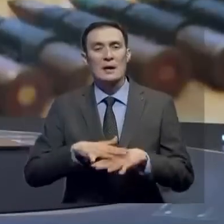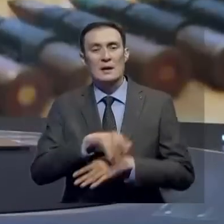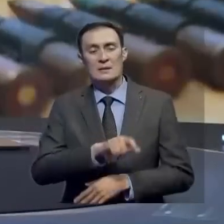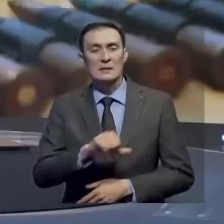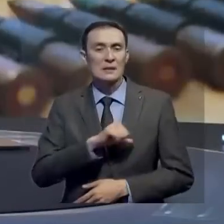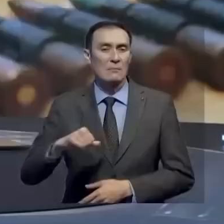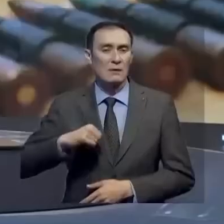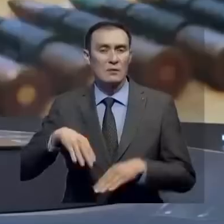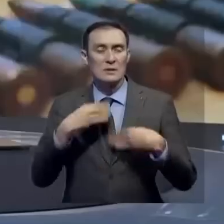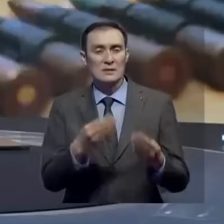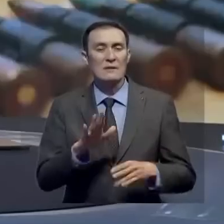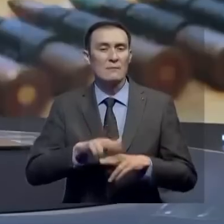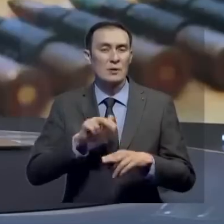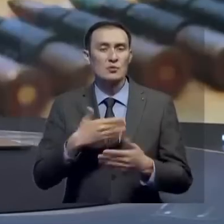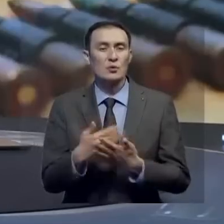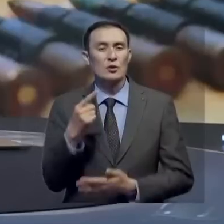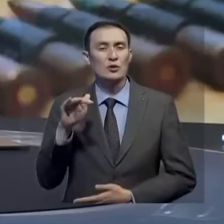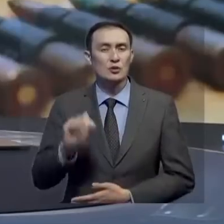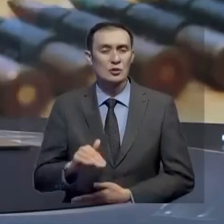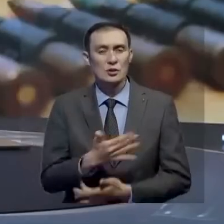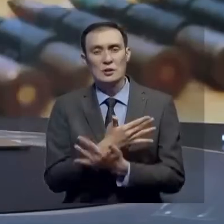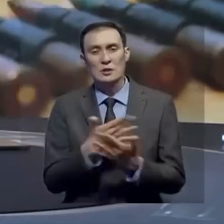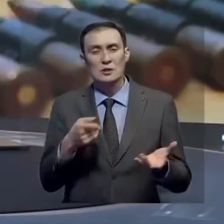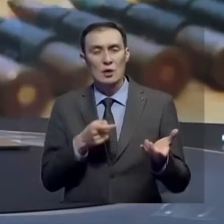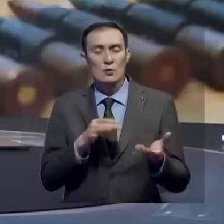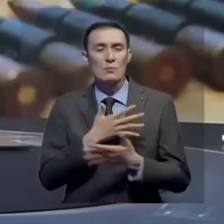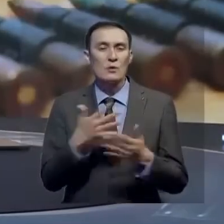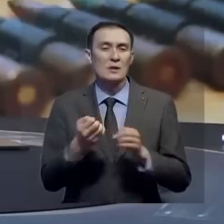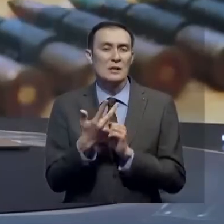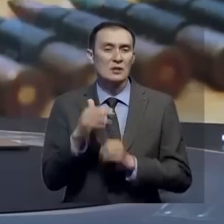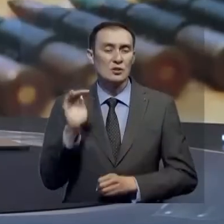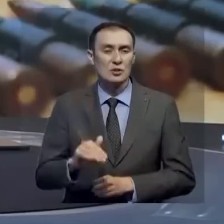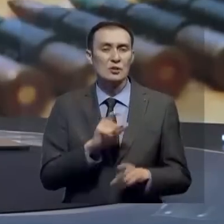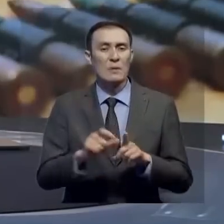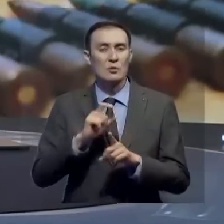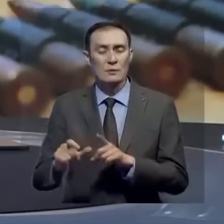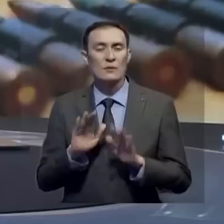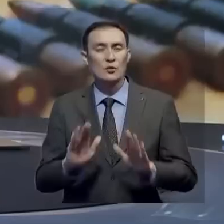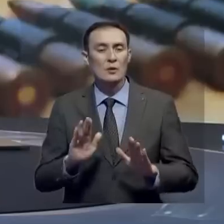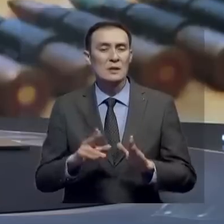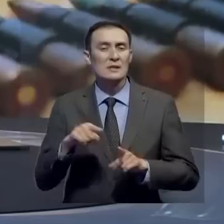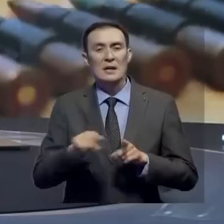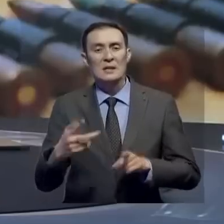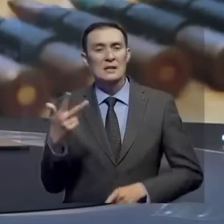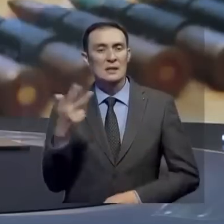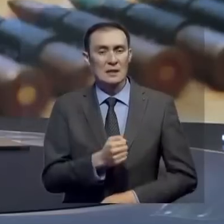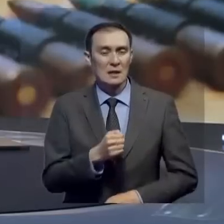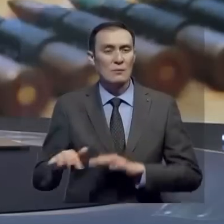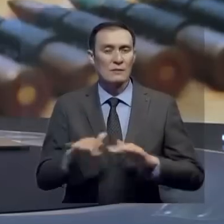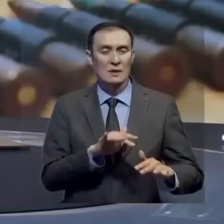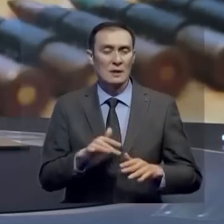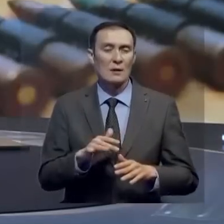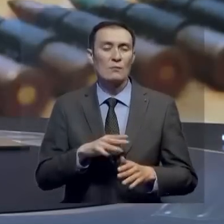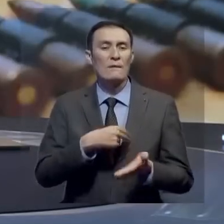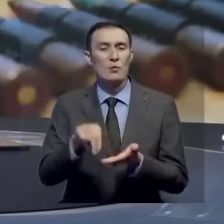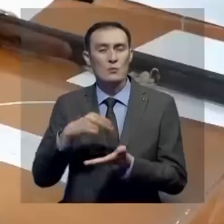Казахстанцы добровольно сдали в полицию около 1000 единиц оружия и более 13 тысяч патронов. И это только за 3 недели проведения